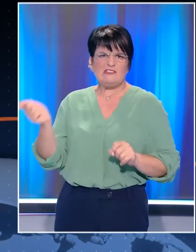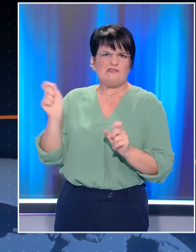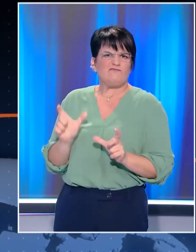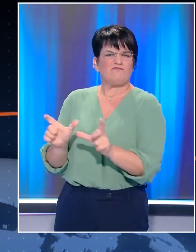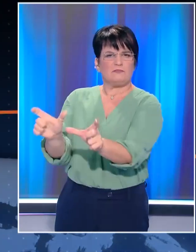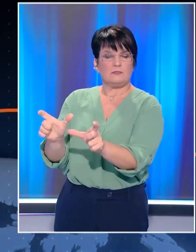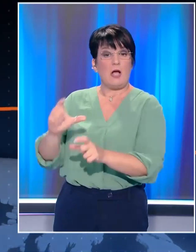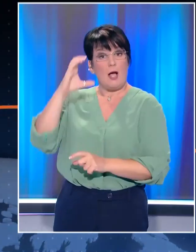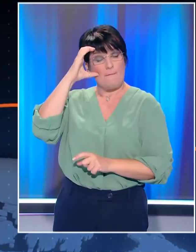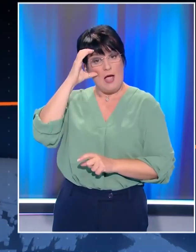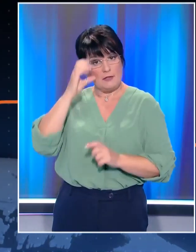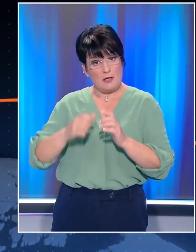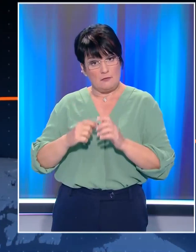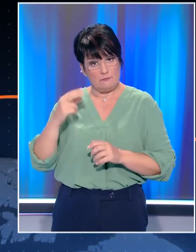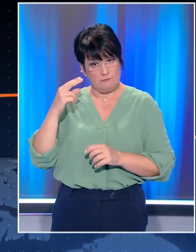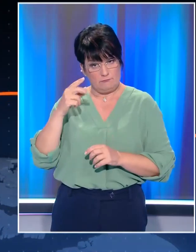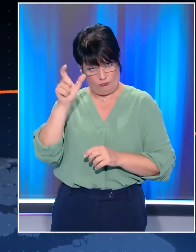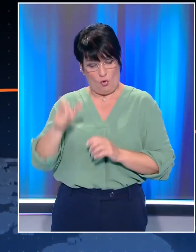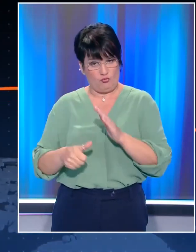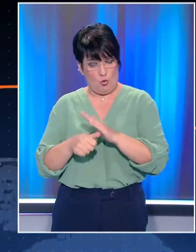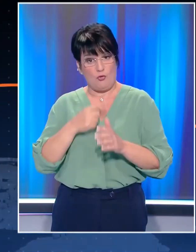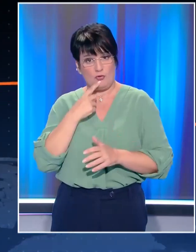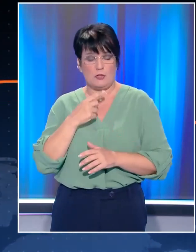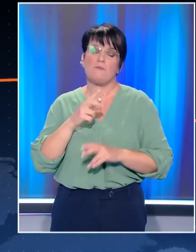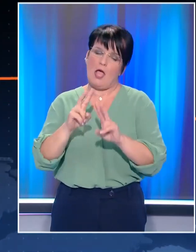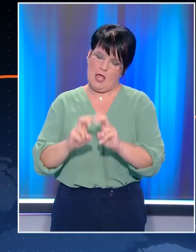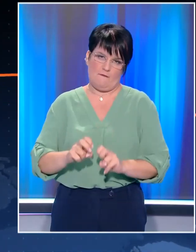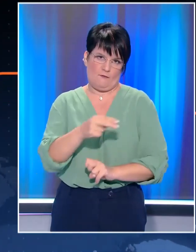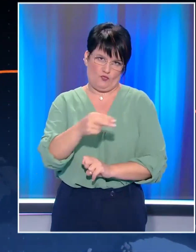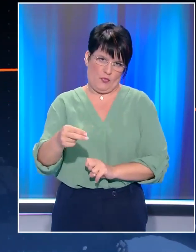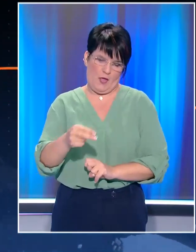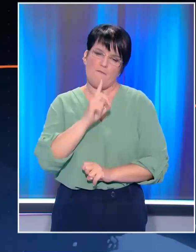κυβέρνηση Biden δεσμεύεται πως θα διεξαχθεί έρευνα για το περιστατικό.